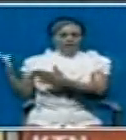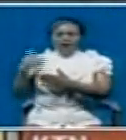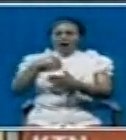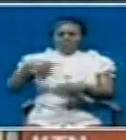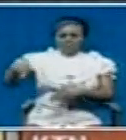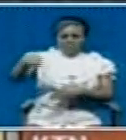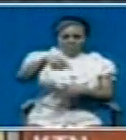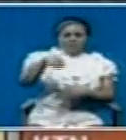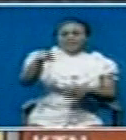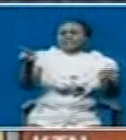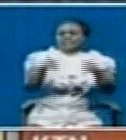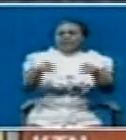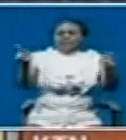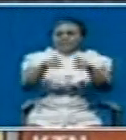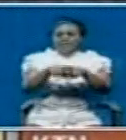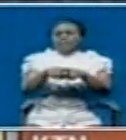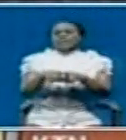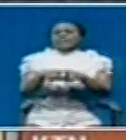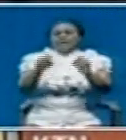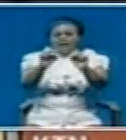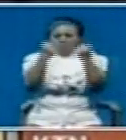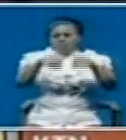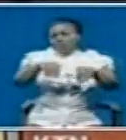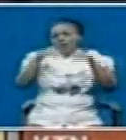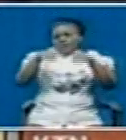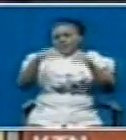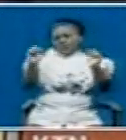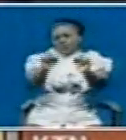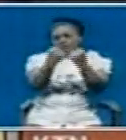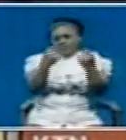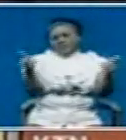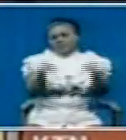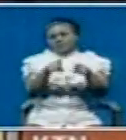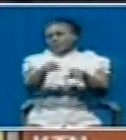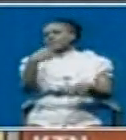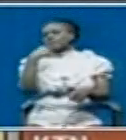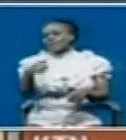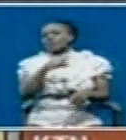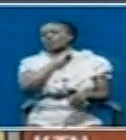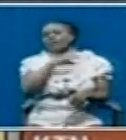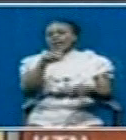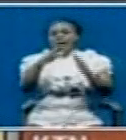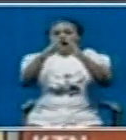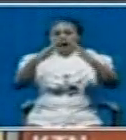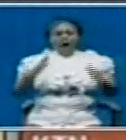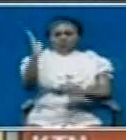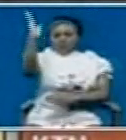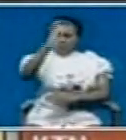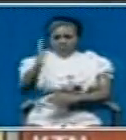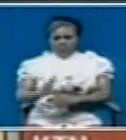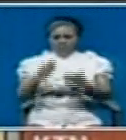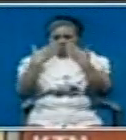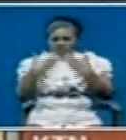linalozunguka mitaa yao ni sawa na janga linalosubiriwa kutokea. Wenyeji wanadai kuwa nyufa zimejitokeza katika baadhi ya